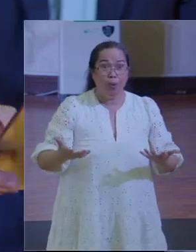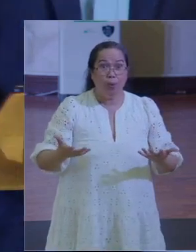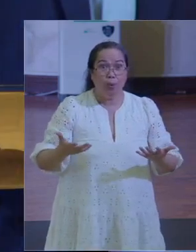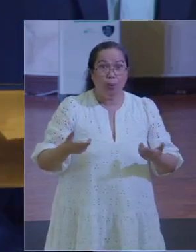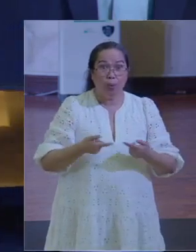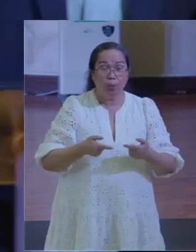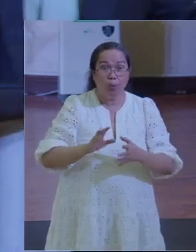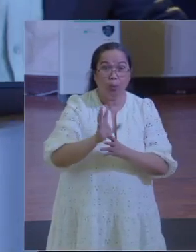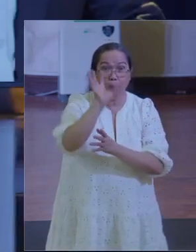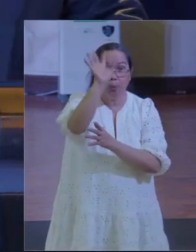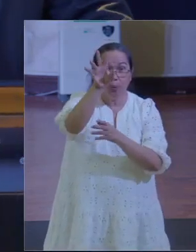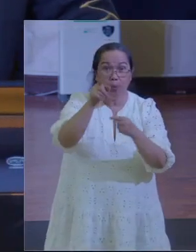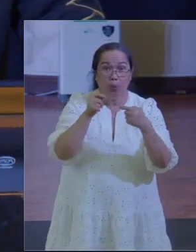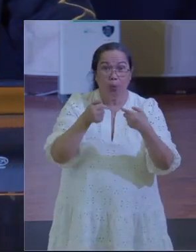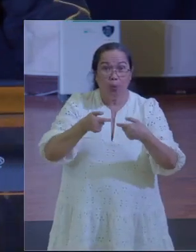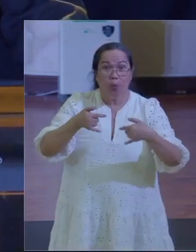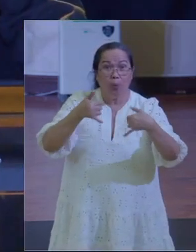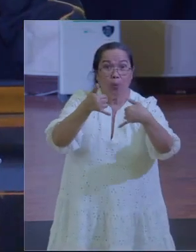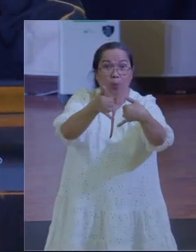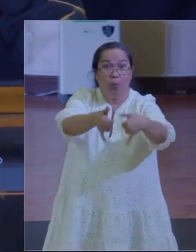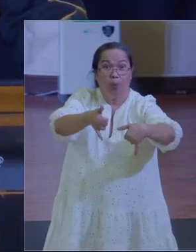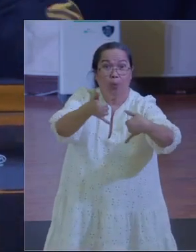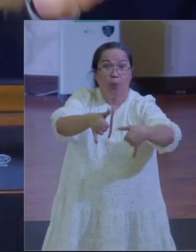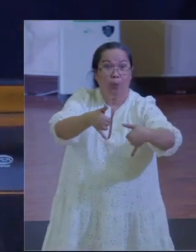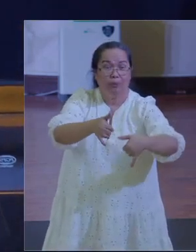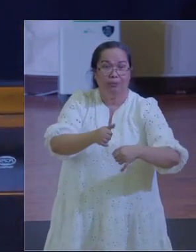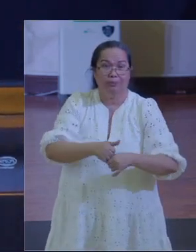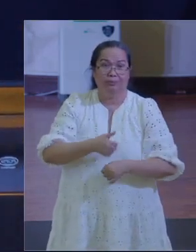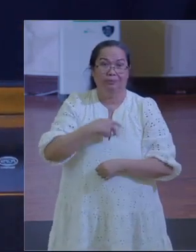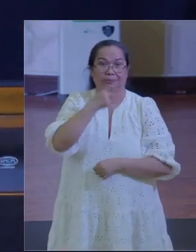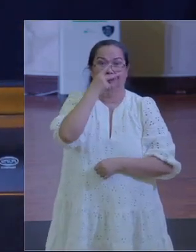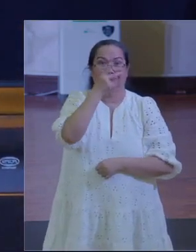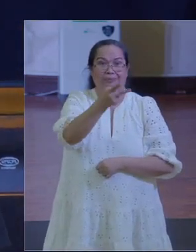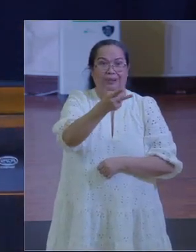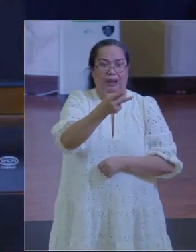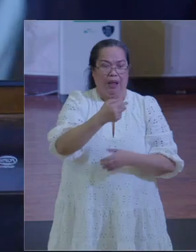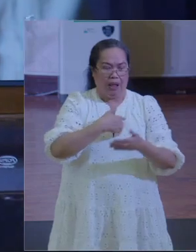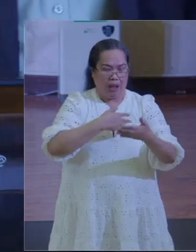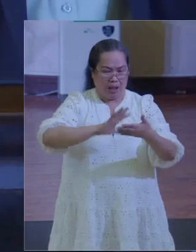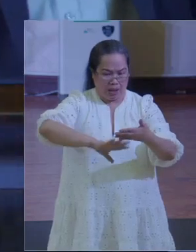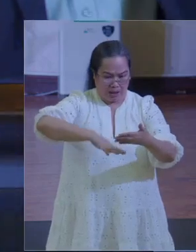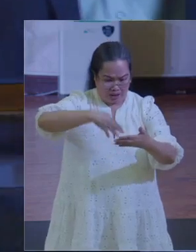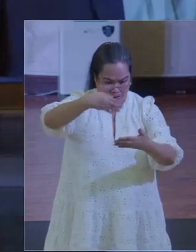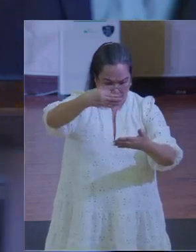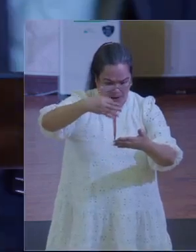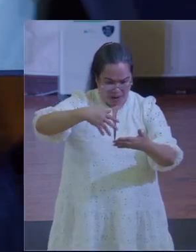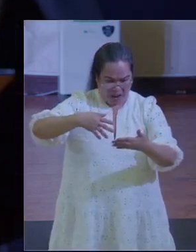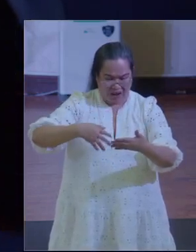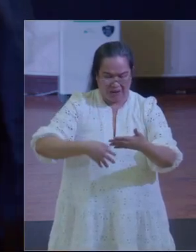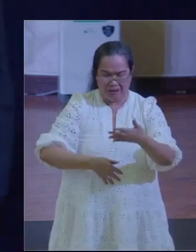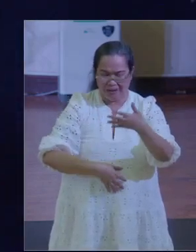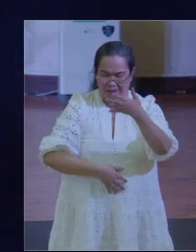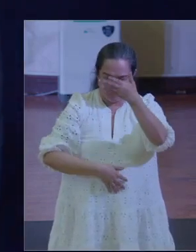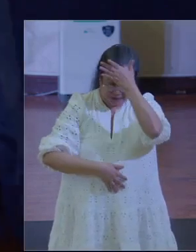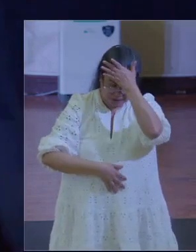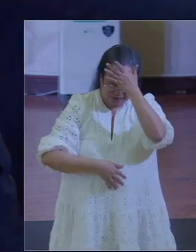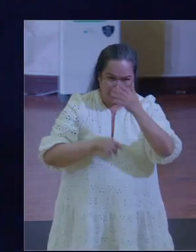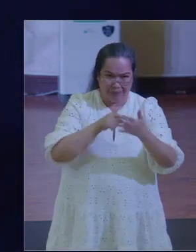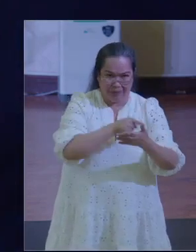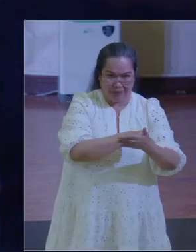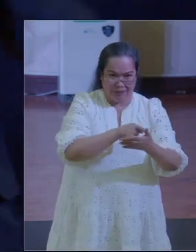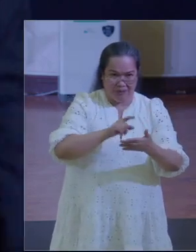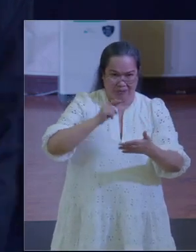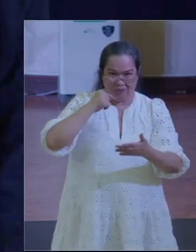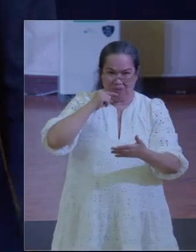yung naka-basketball mo. Pag tinignan yung record mo, hanggang doon sa nag-aaral ka, talagang